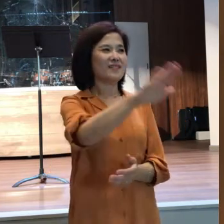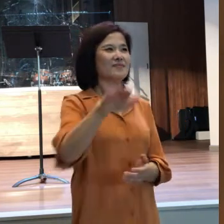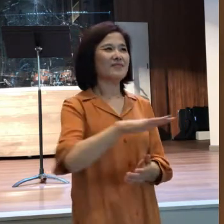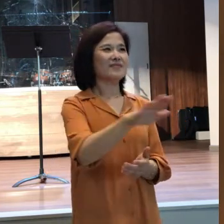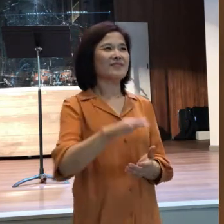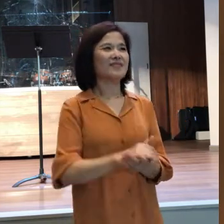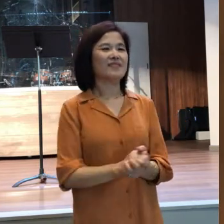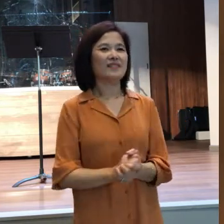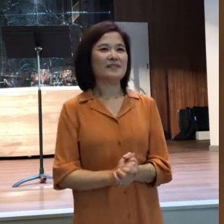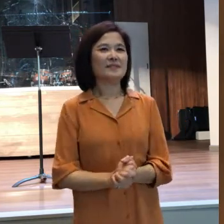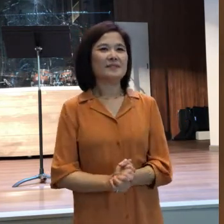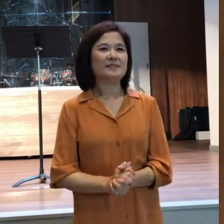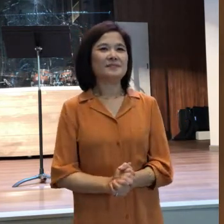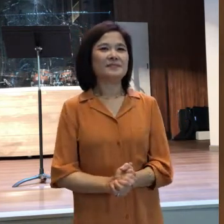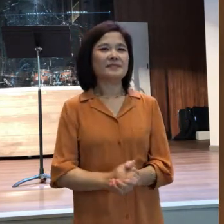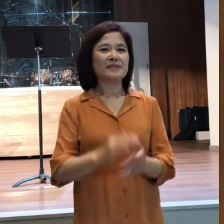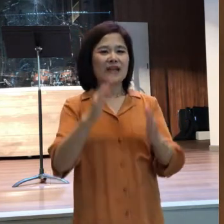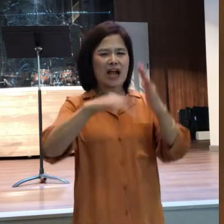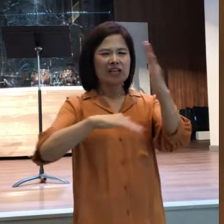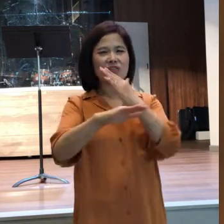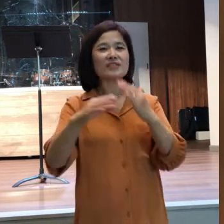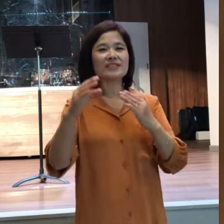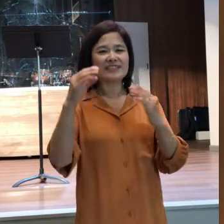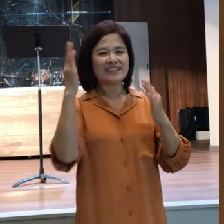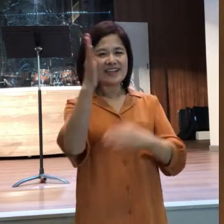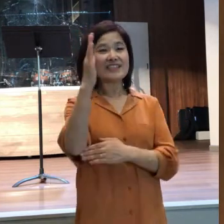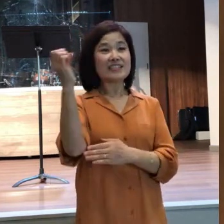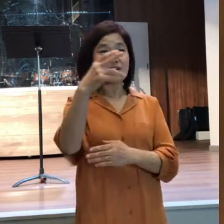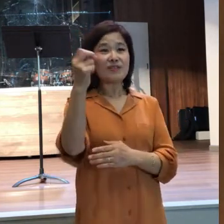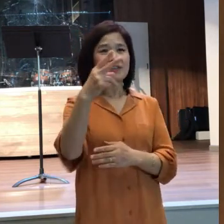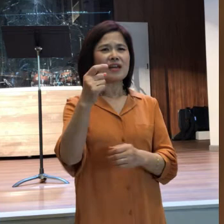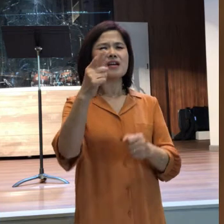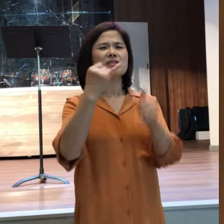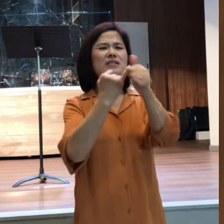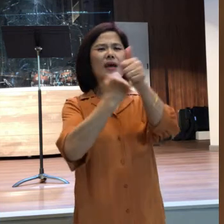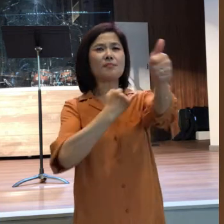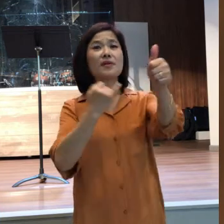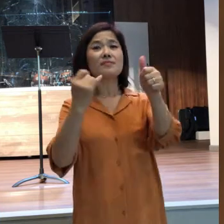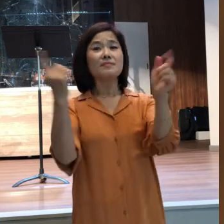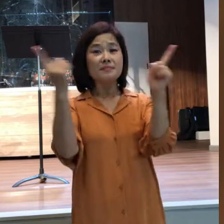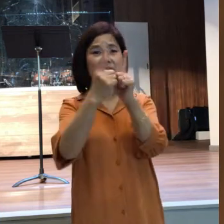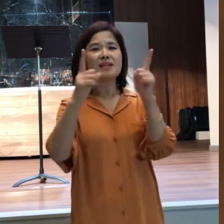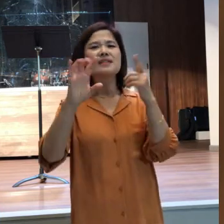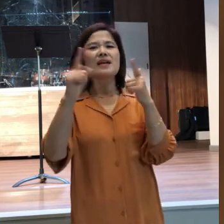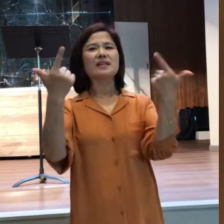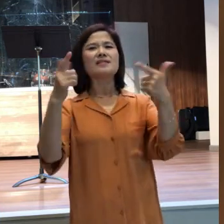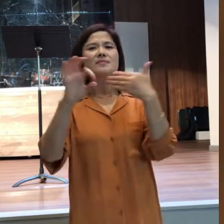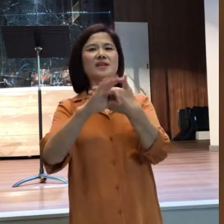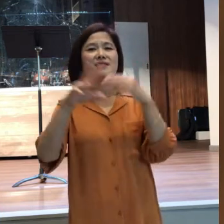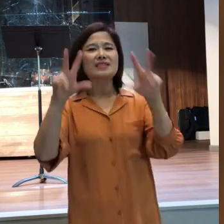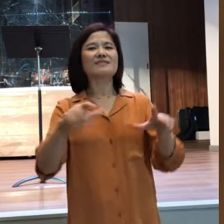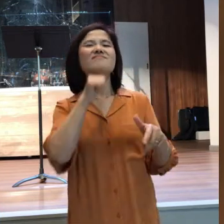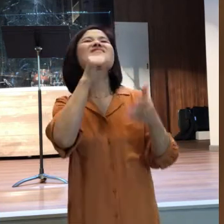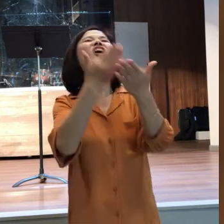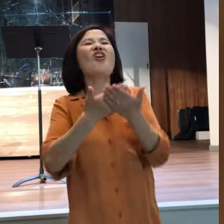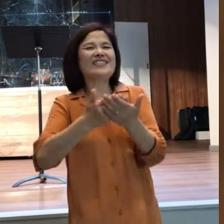여러분, 가정 얘기 자꾸 해서 미안한데 여러분 그 남편 안 만났으면 지금 쪽박